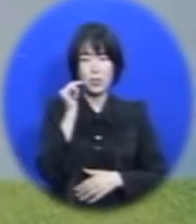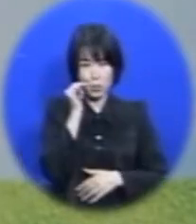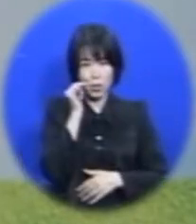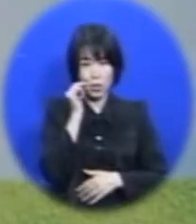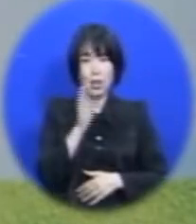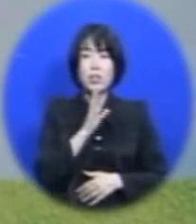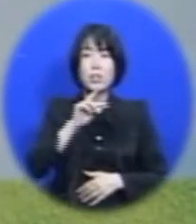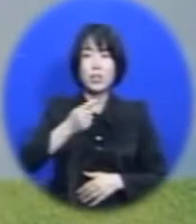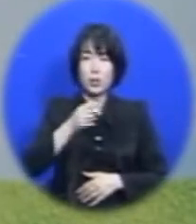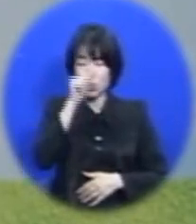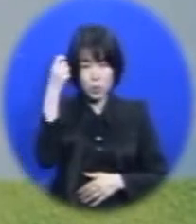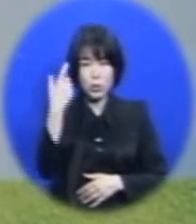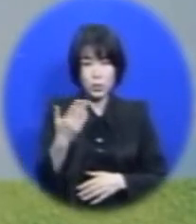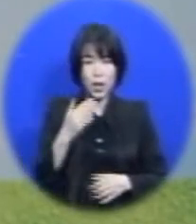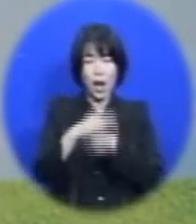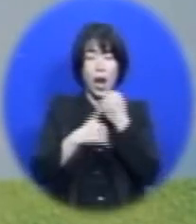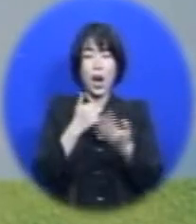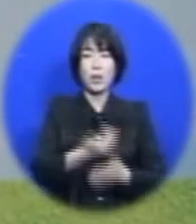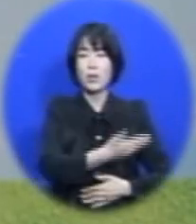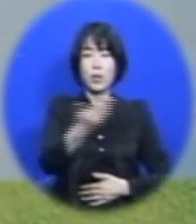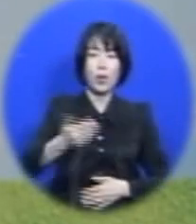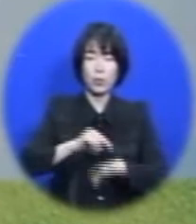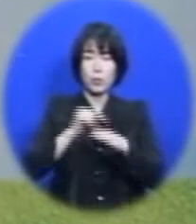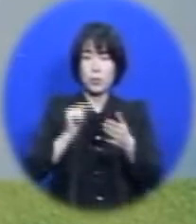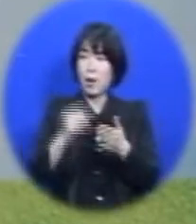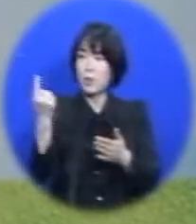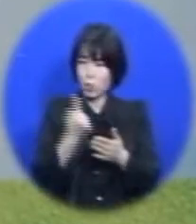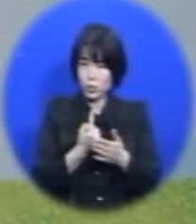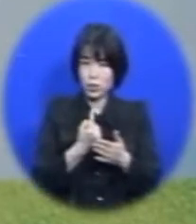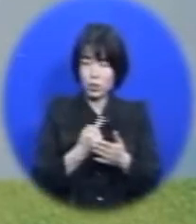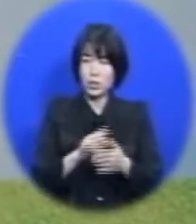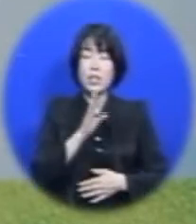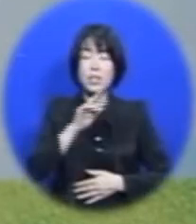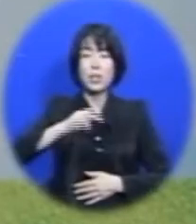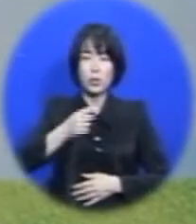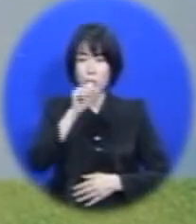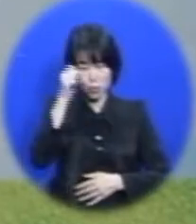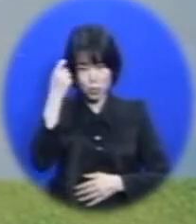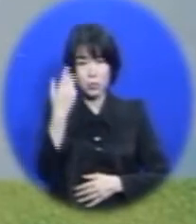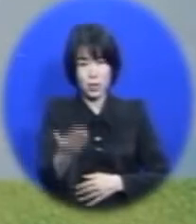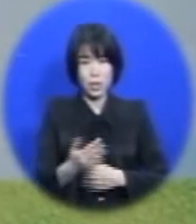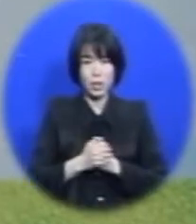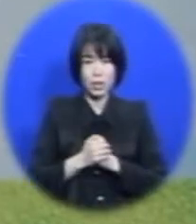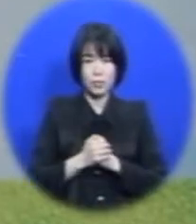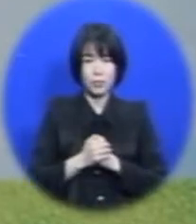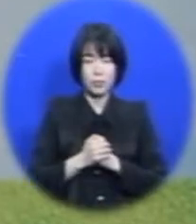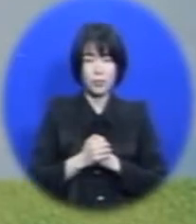좋으신가요? 하나님이 정말 여러분의 마음에 오시는 것이 그래도 좋은가요?